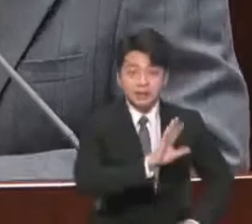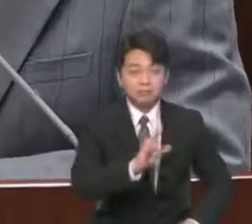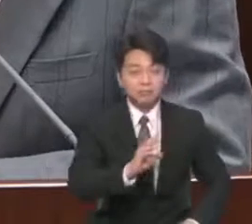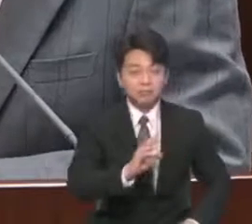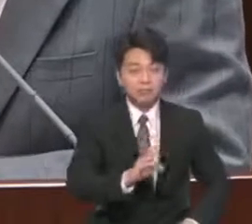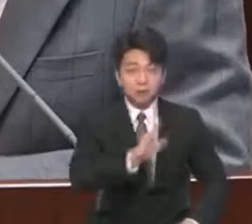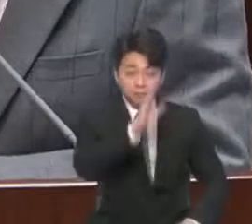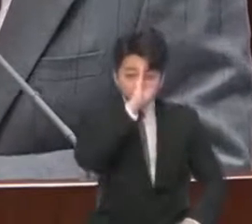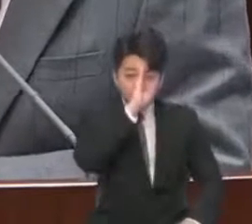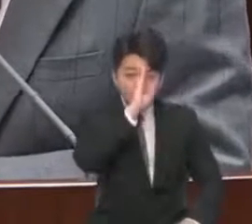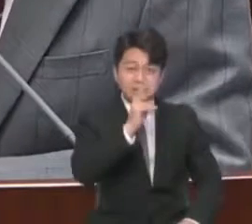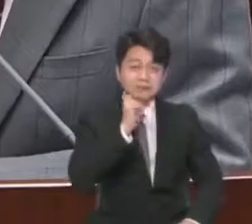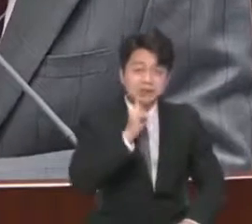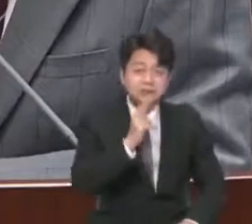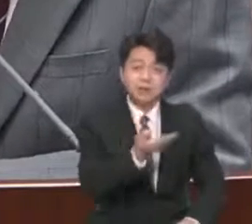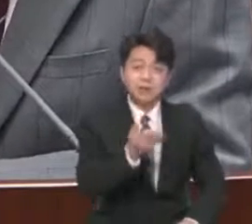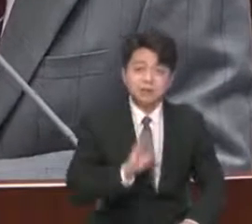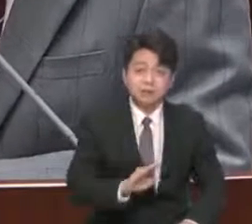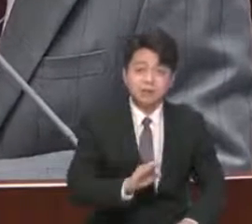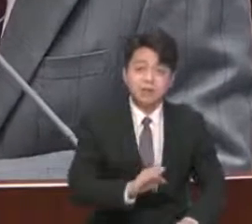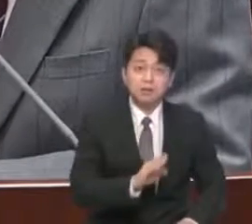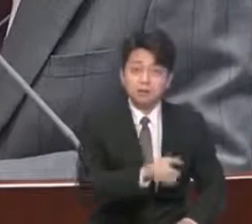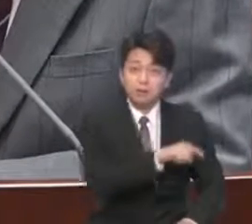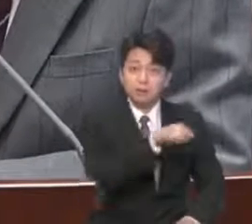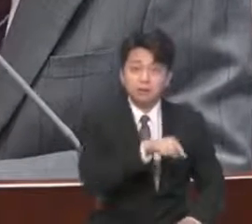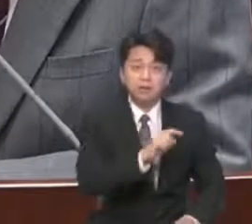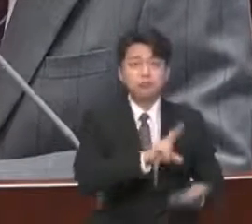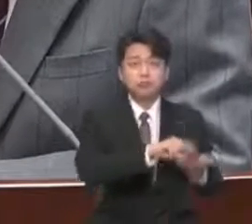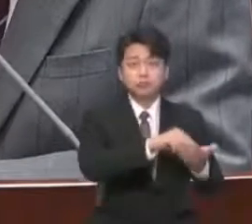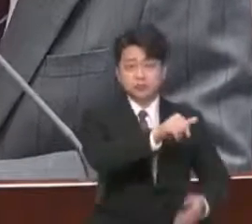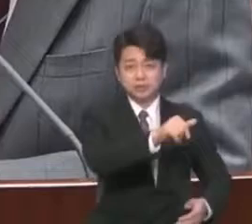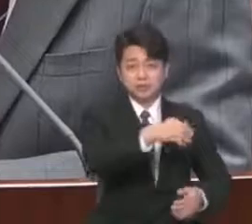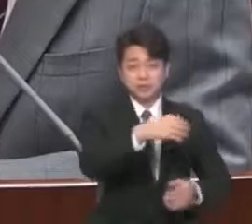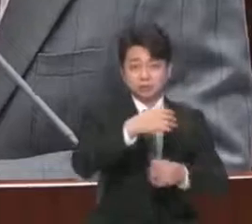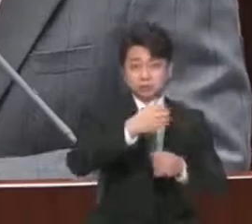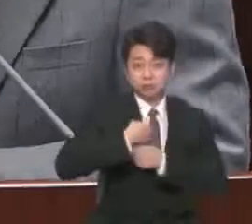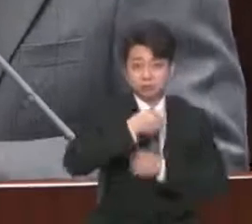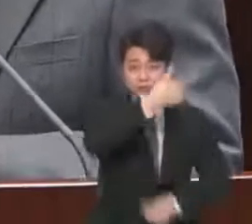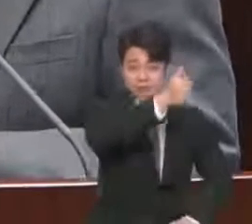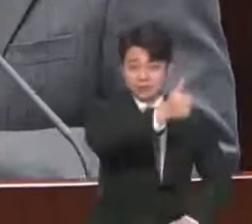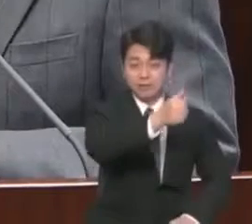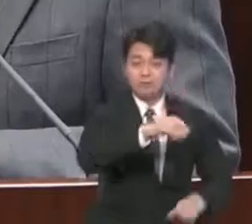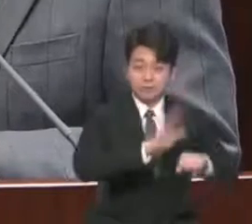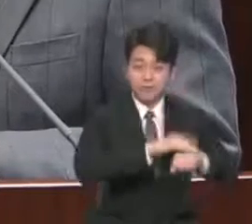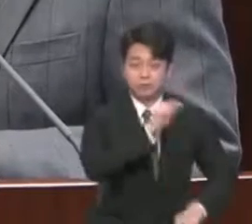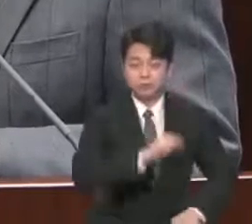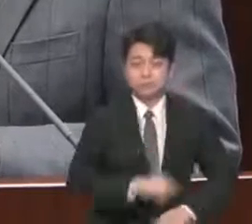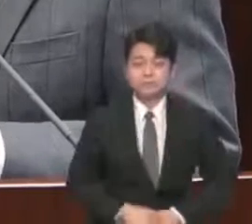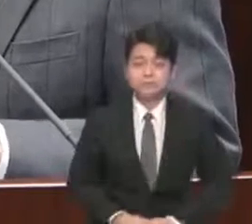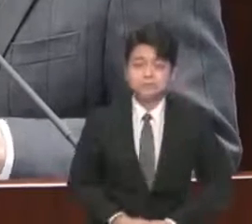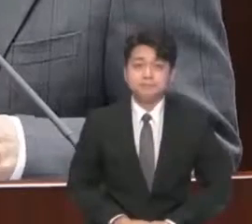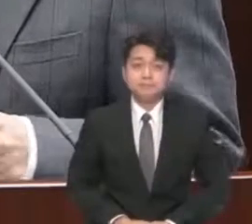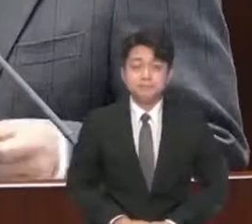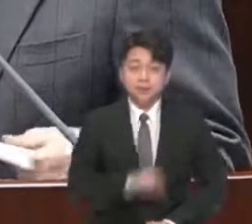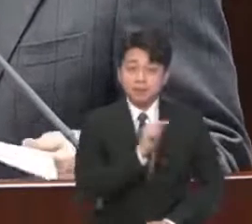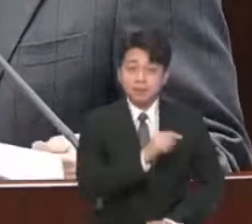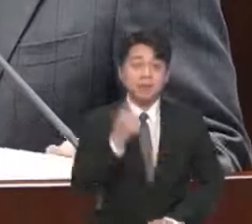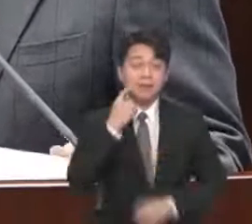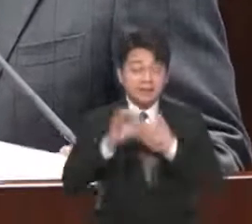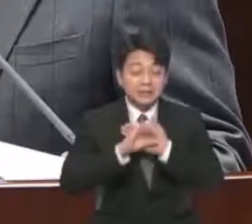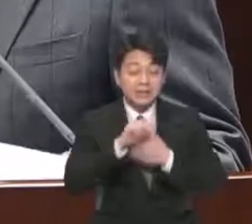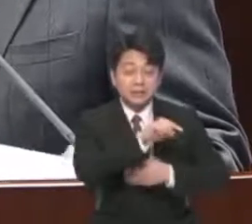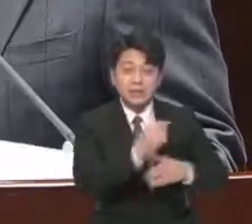그러니까 불이익 받은 건 맞다. 지휘관이 잘못했다 이 말이죠. 좀 더 세심했어야 됐다. 아니래 그게 사실이라고 그러면은 지휘관이